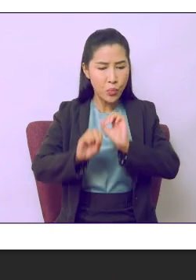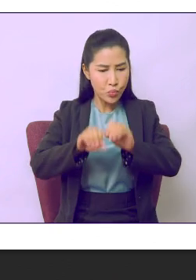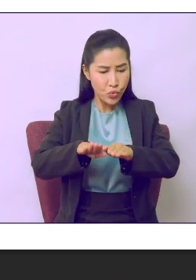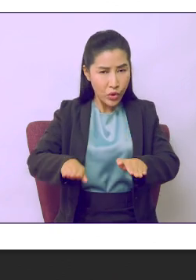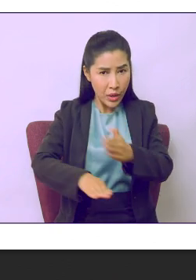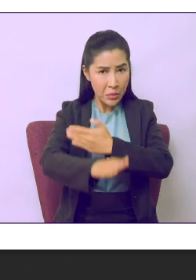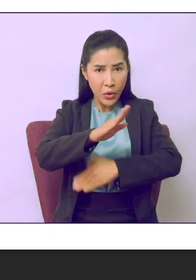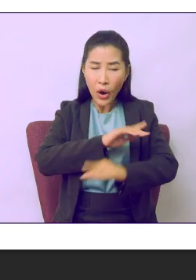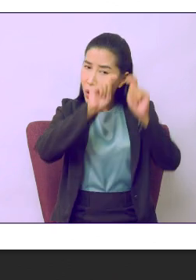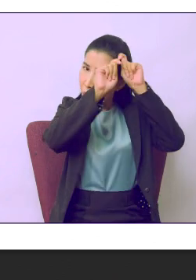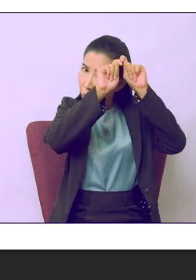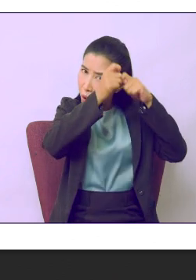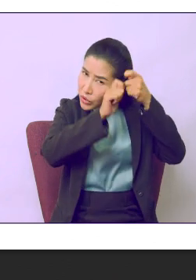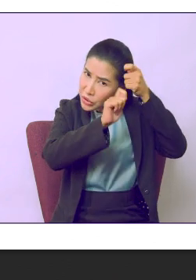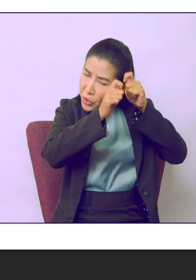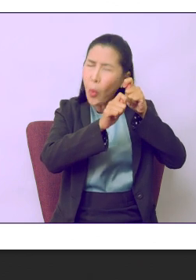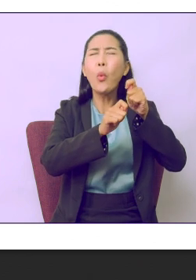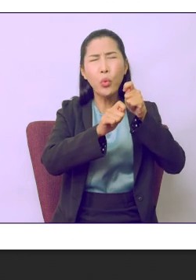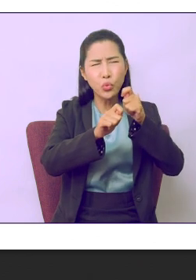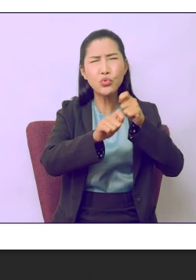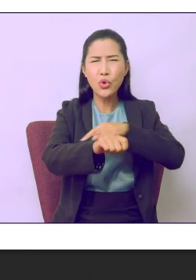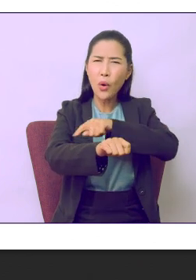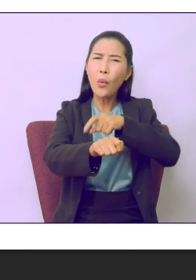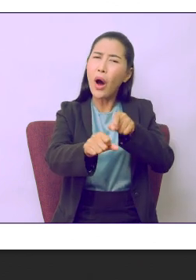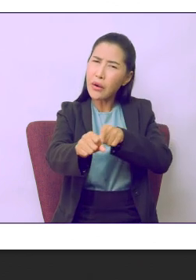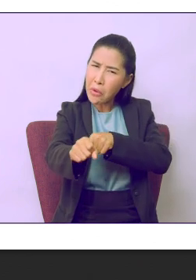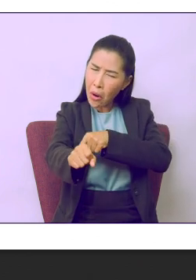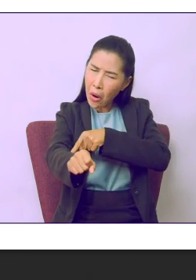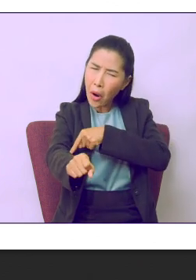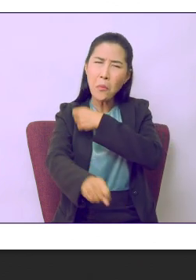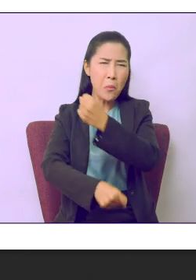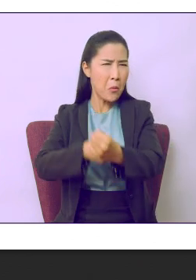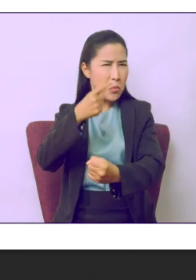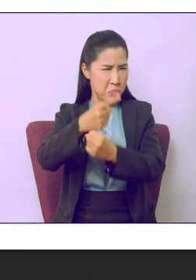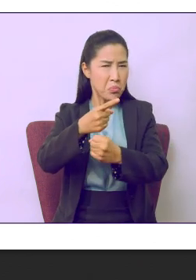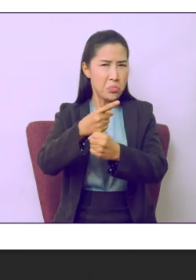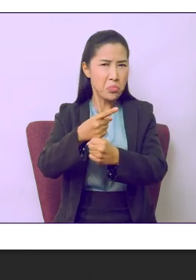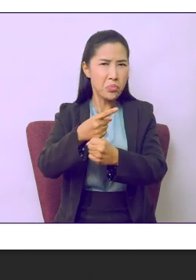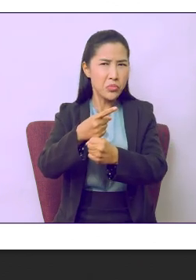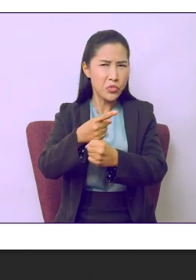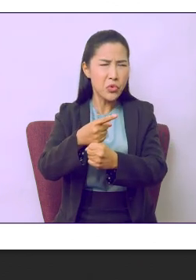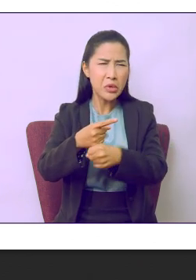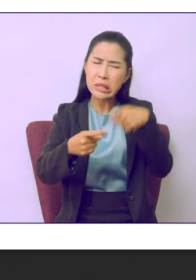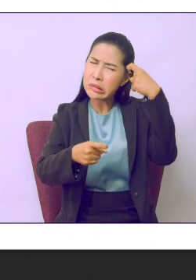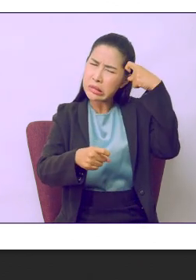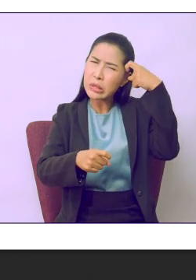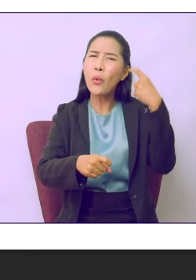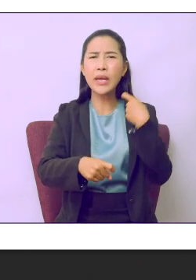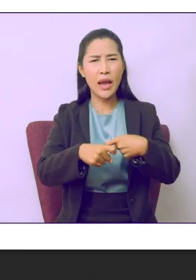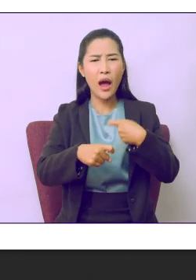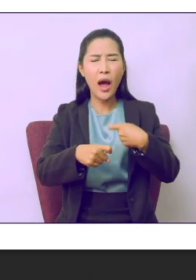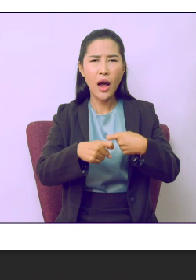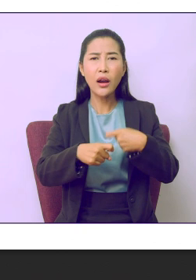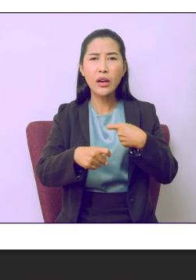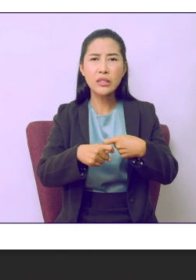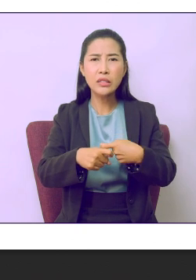เนี่ยกว่าจะเห็นผลนะก็เป็นปีเหมือนกันนะครับไม่ได้ง่ายนะครับไม่ได้ง่ายอดถ้าจะใช้วิธีการนี้ก็ต้องอดทนนิด